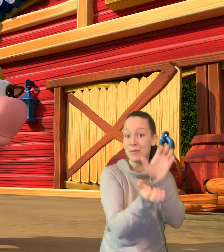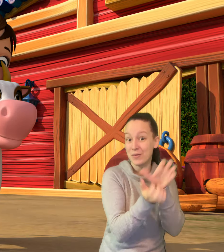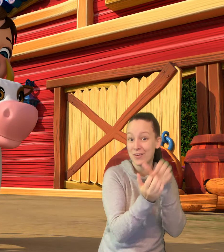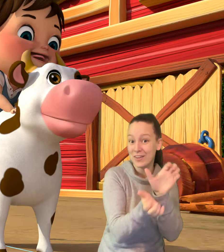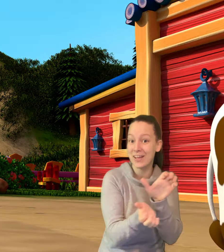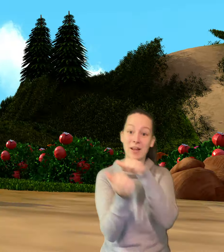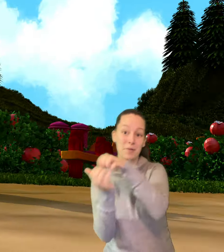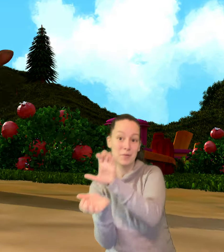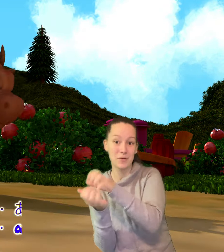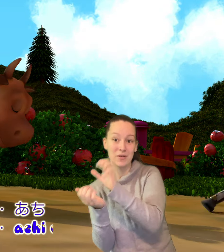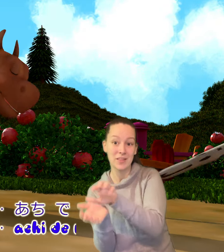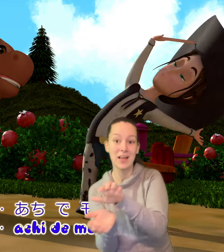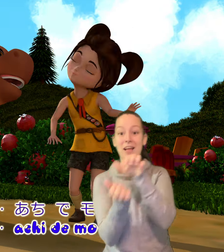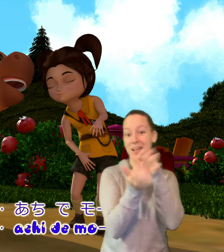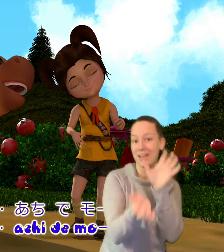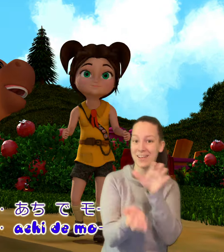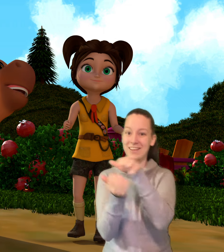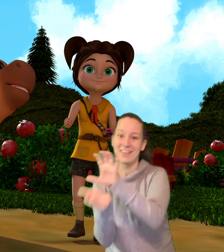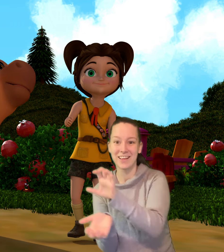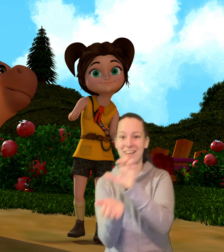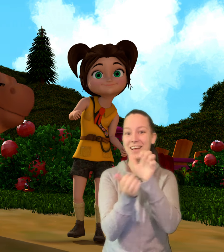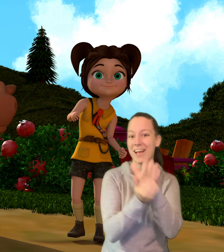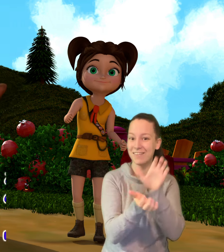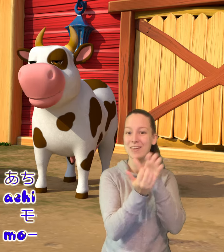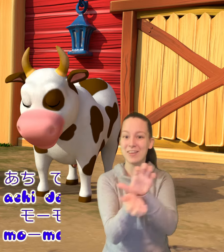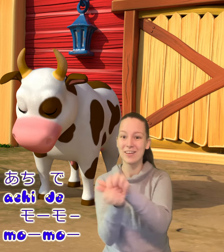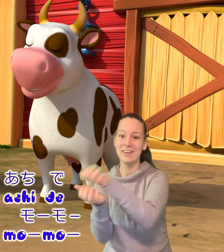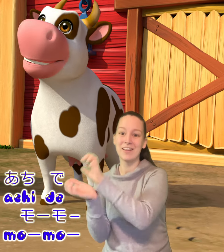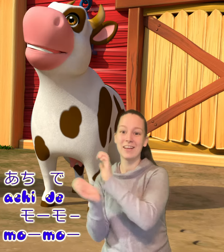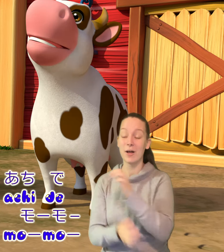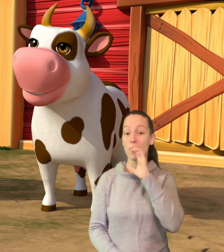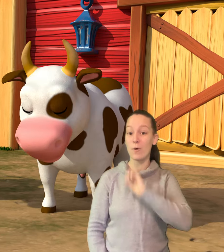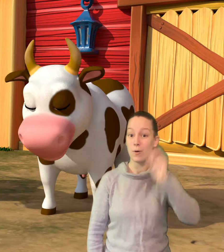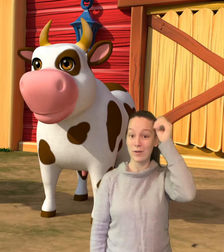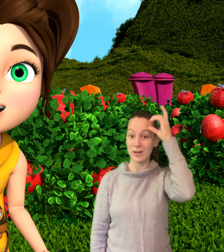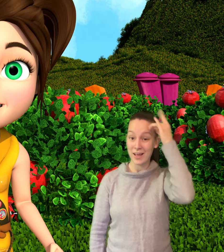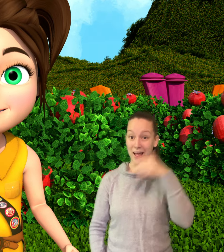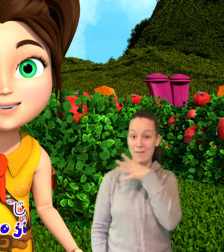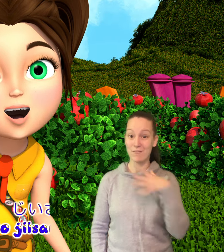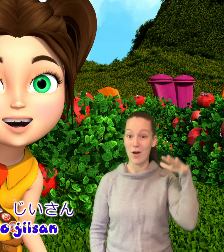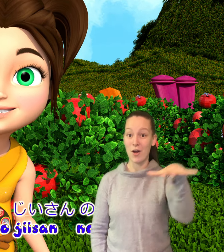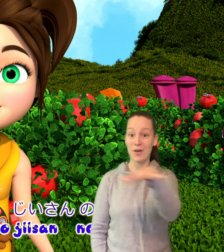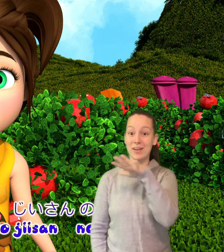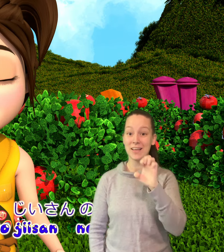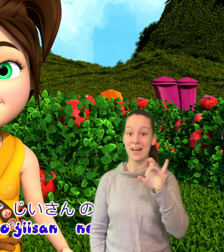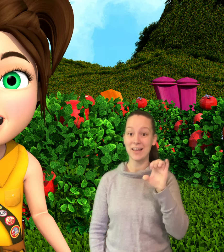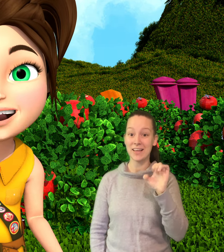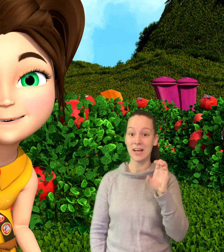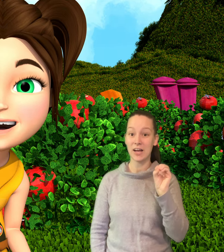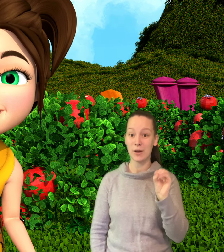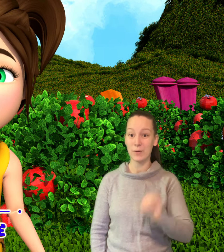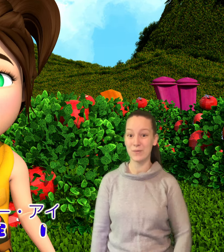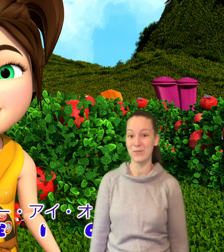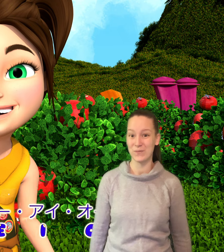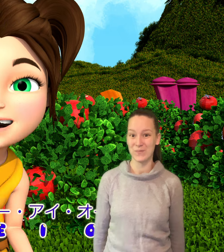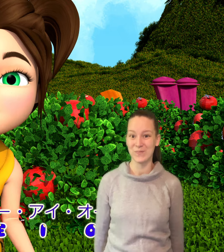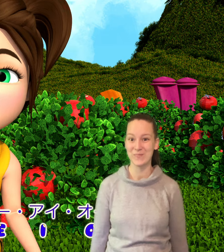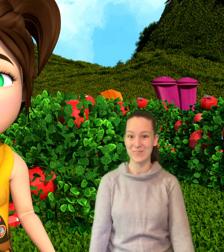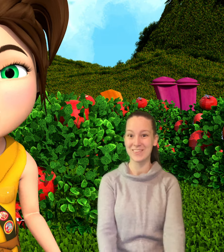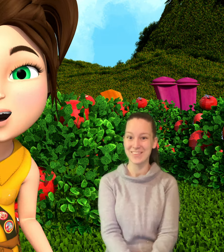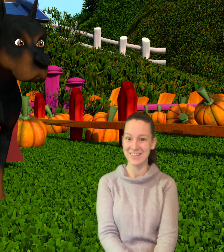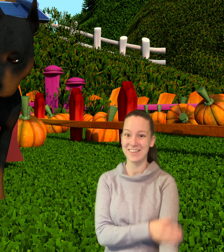はこっちでもあっちでもこっちであっちでどこでもももマクドナルド牧場E